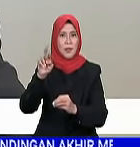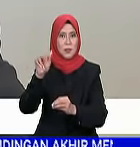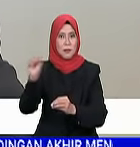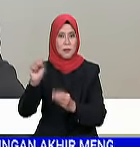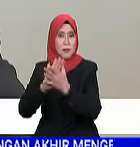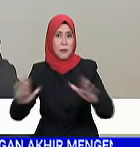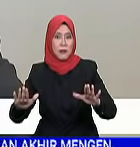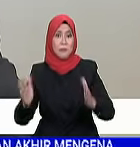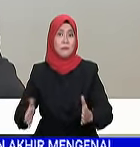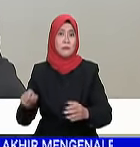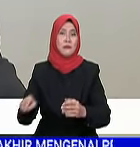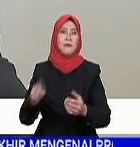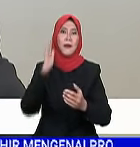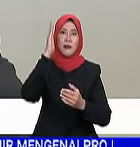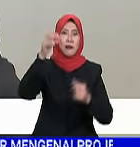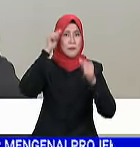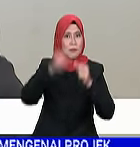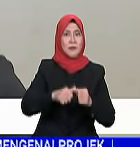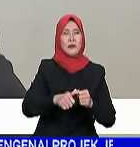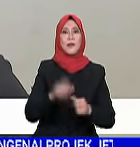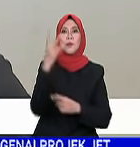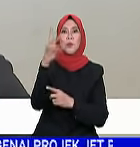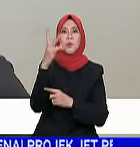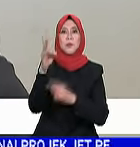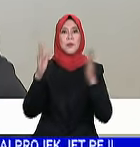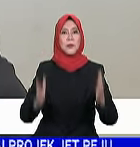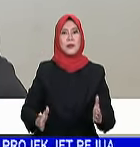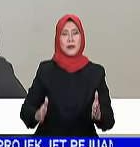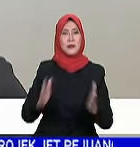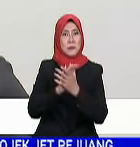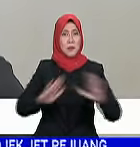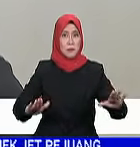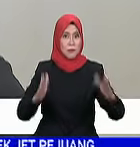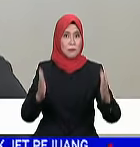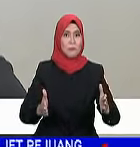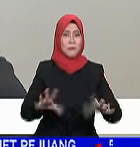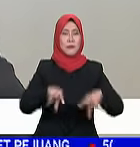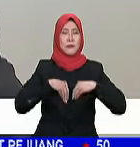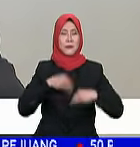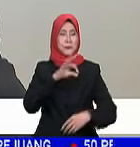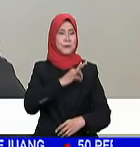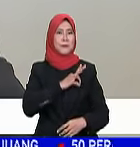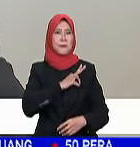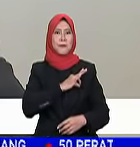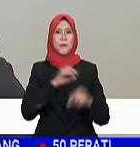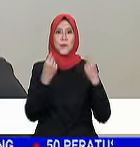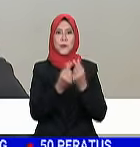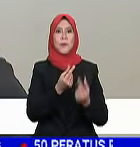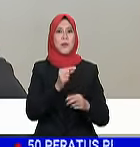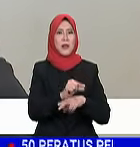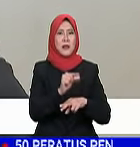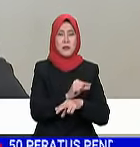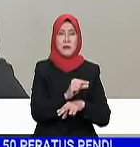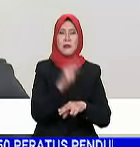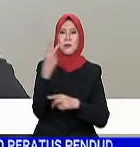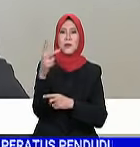dikenang. Dedahnya daripada 17 bekas Iban Trekkers dan Sarawak Rangers yang menerima PPN bagi kategori gangsa itu,